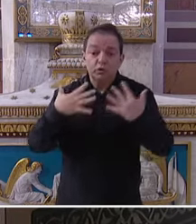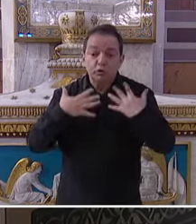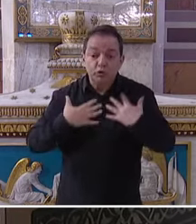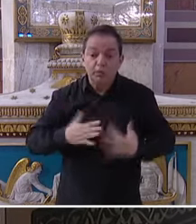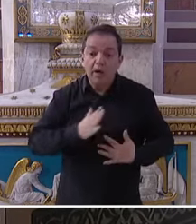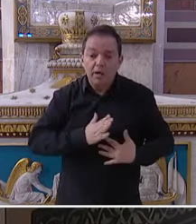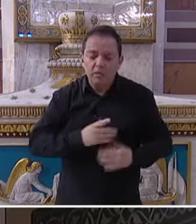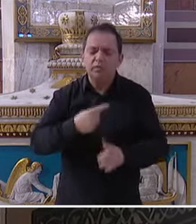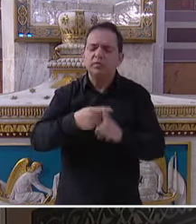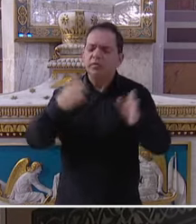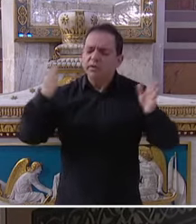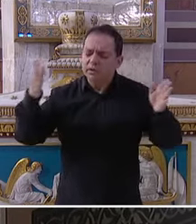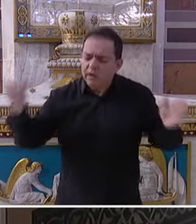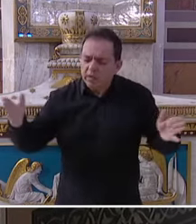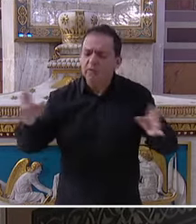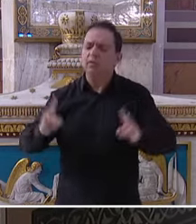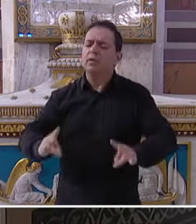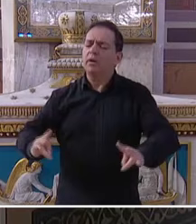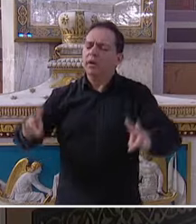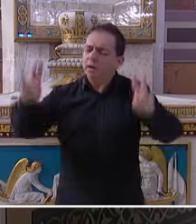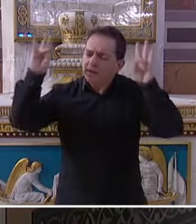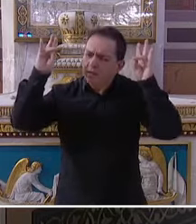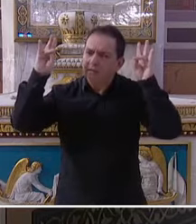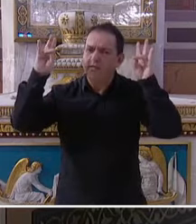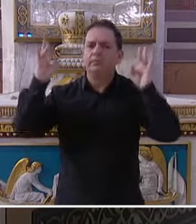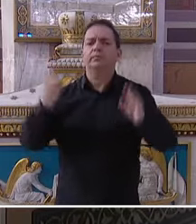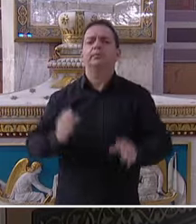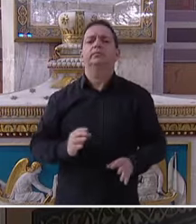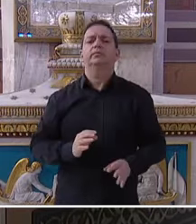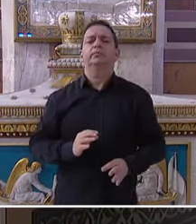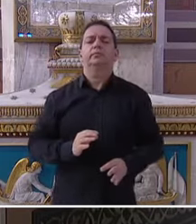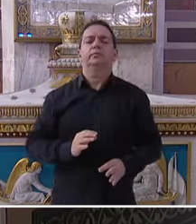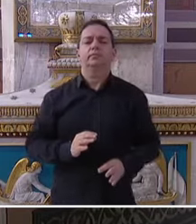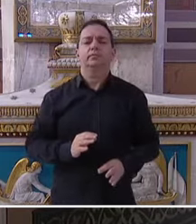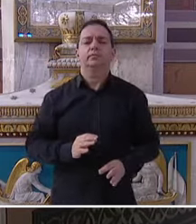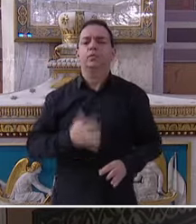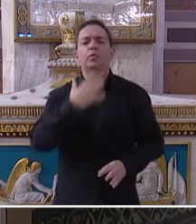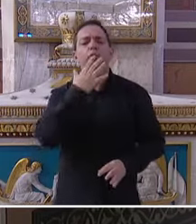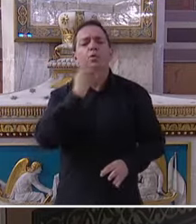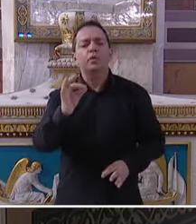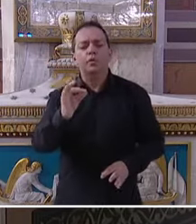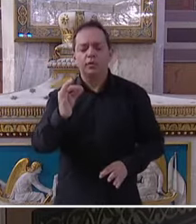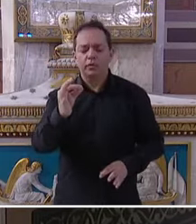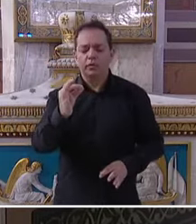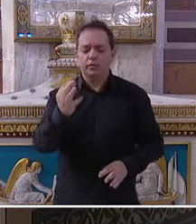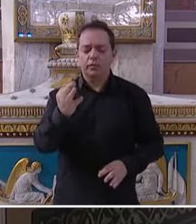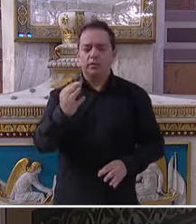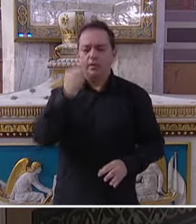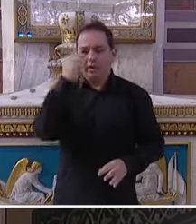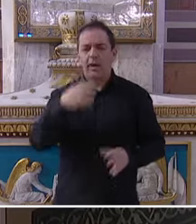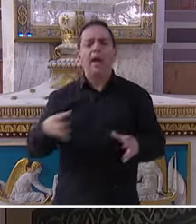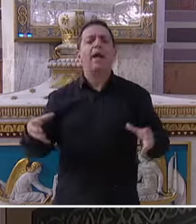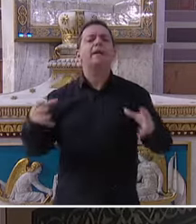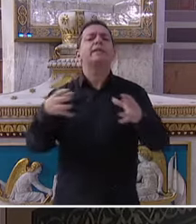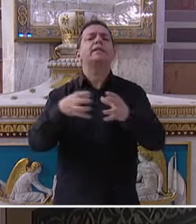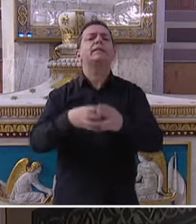Σταύρωση και την Ανάσταση του Ιησού Χριστού. Γιατί η Εκκλησία δεν